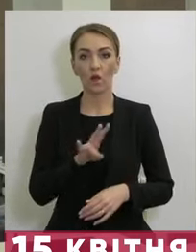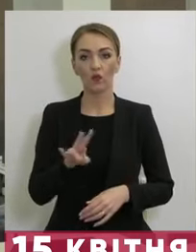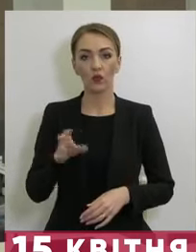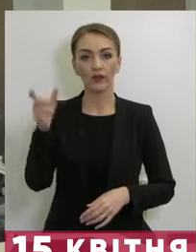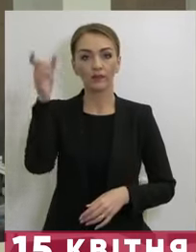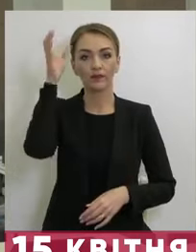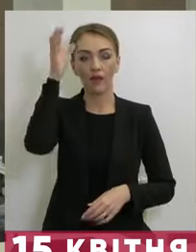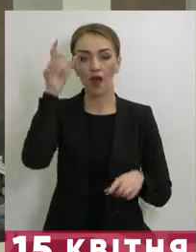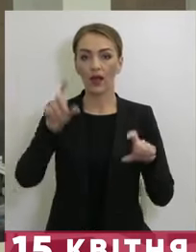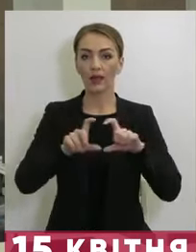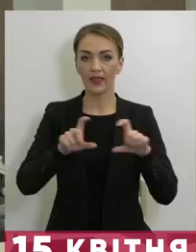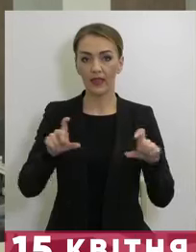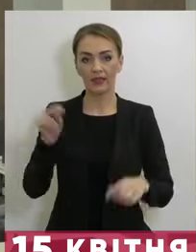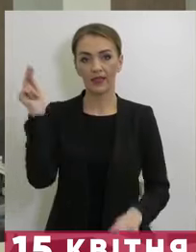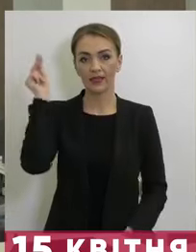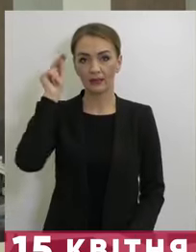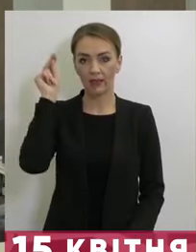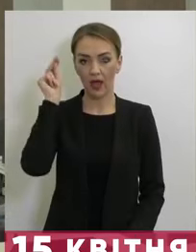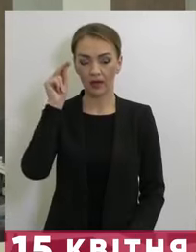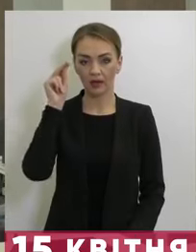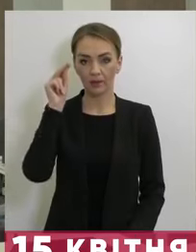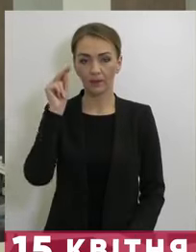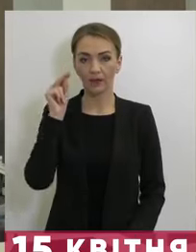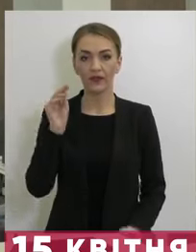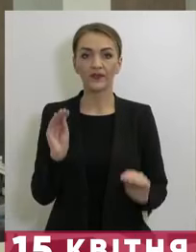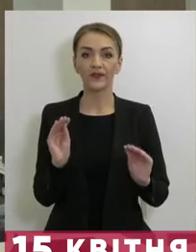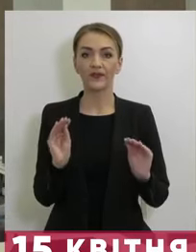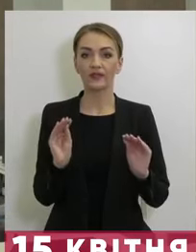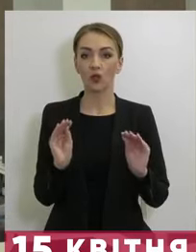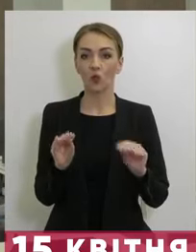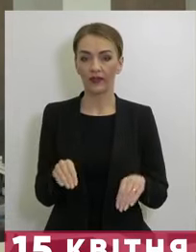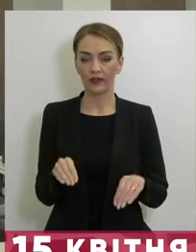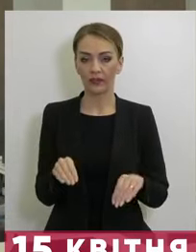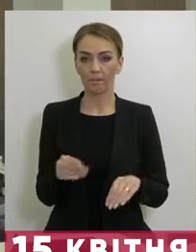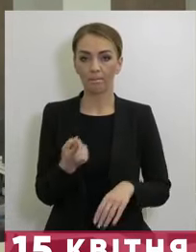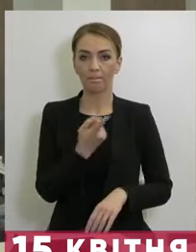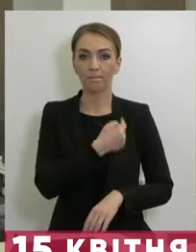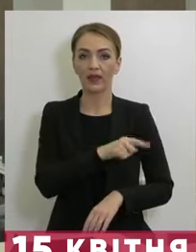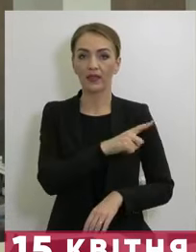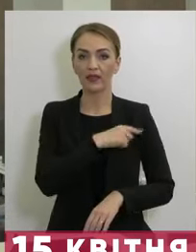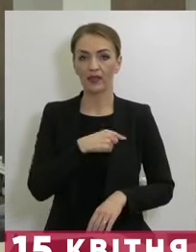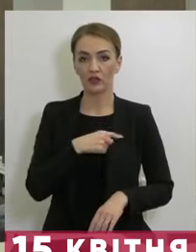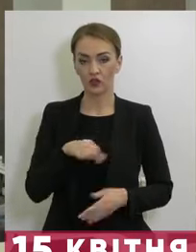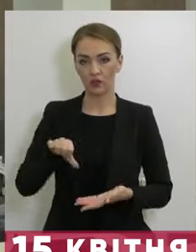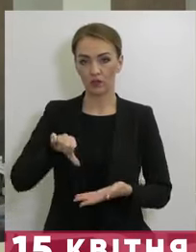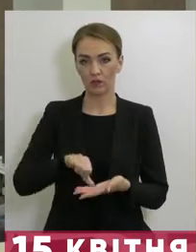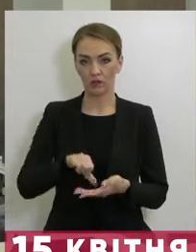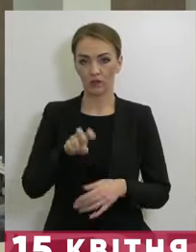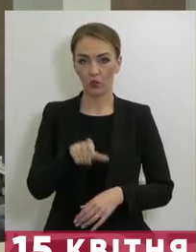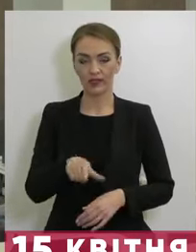академії та семінарії. Встановили там медичні пости,